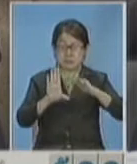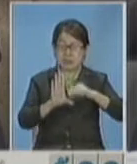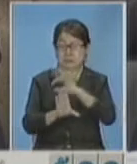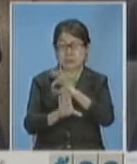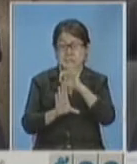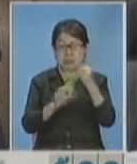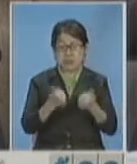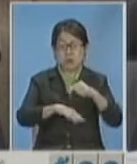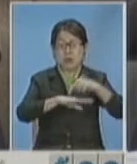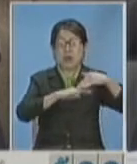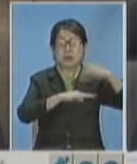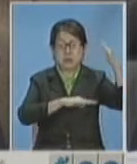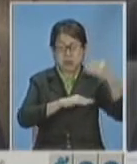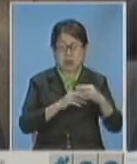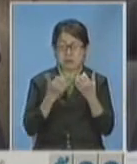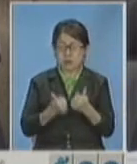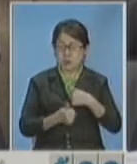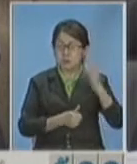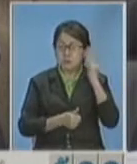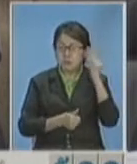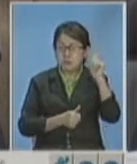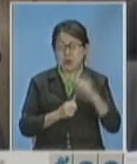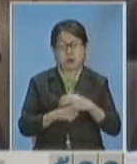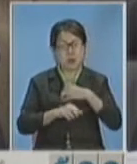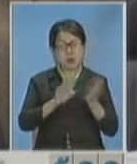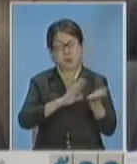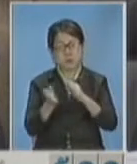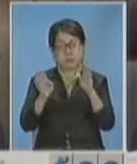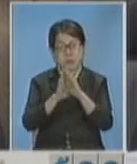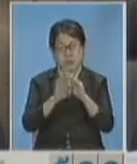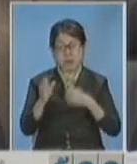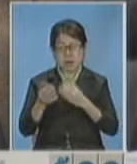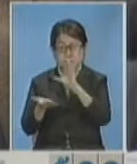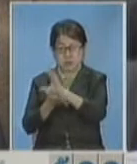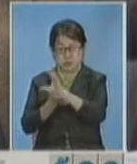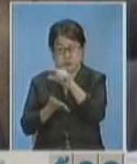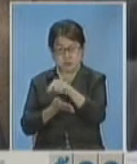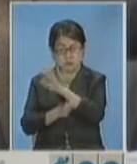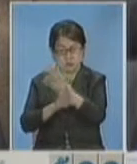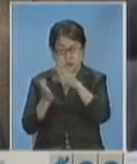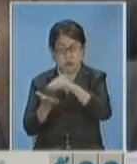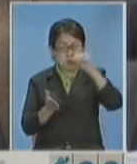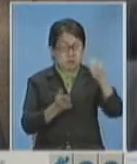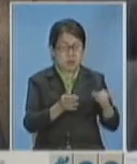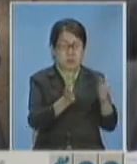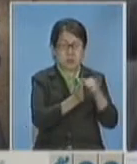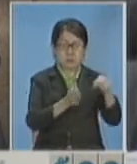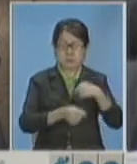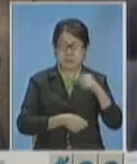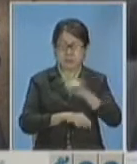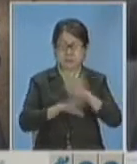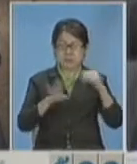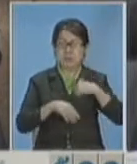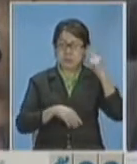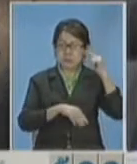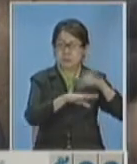เลยกำหนดเวลาจนบัดนี้ทราบว่าจะไปยุบหรือว่าควบรวมกองทุนอันนี้ก็เป็นสิ่งที่ดิฉันไม่เห็นด้วยแล้วก็อยากจะขอท้วงติงเอา